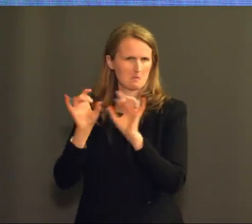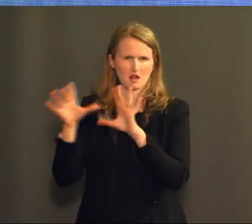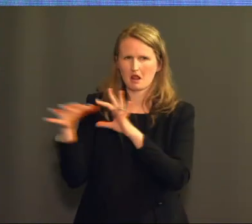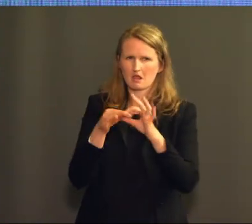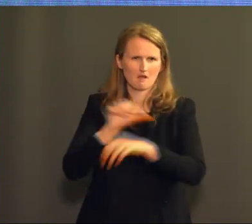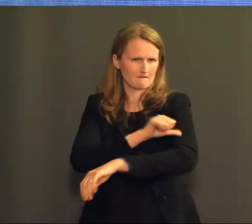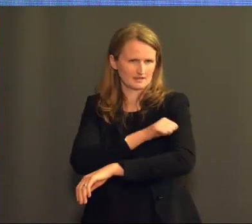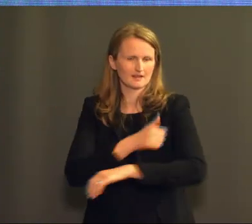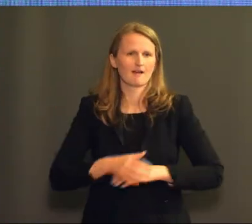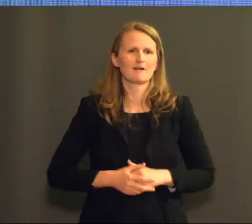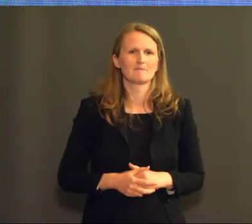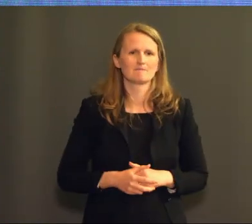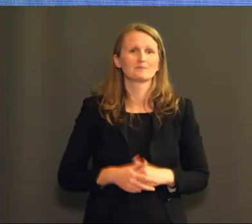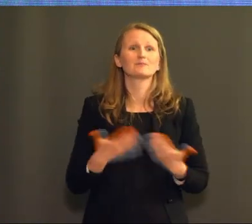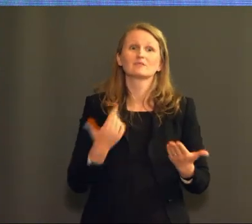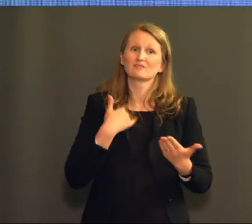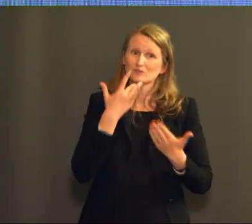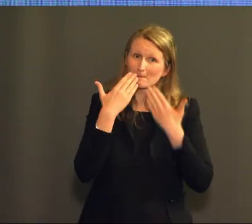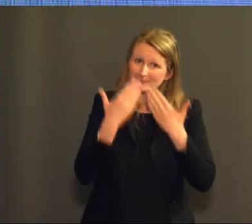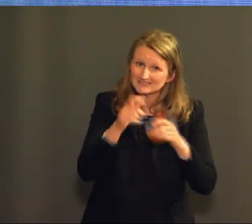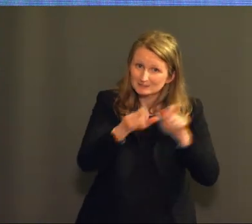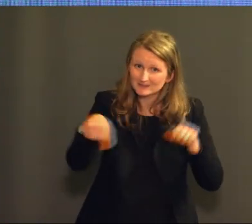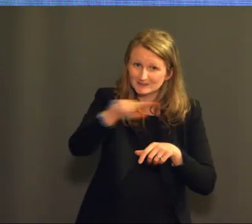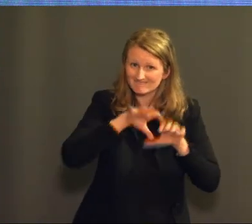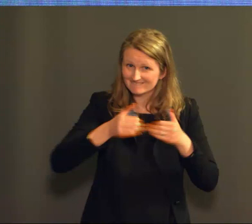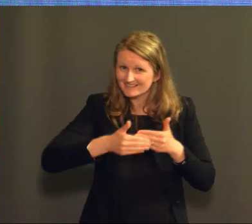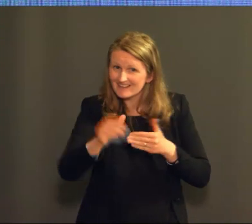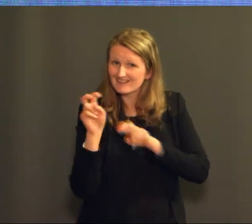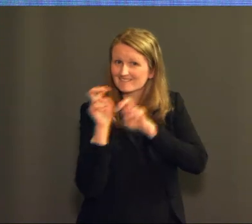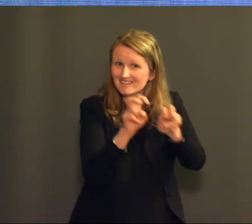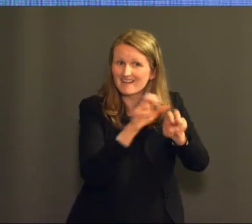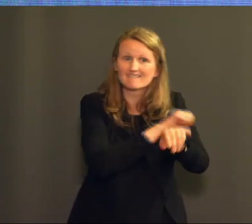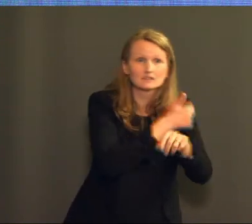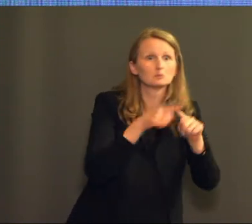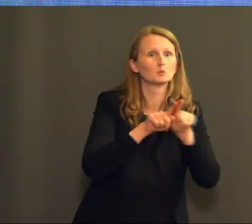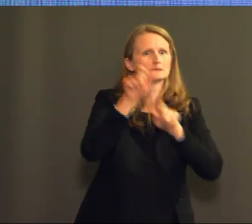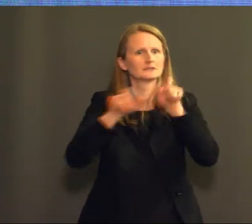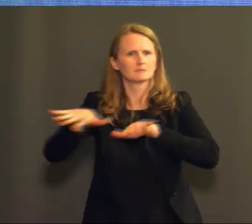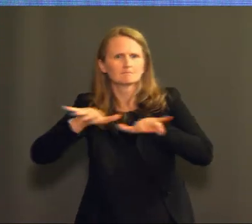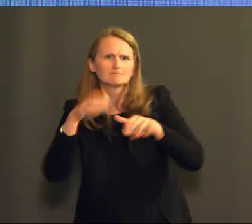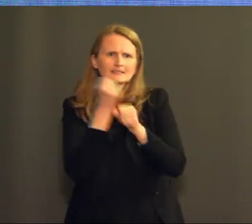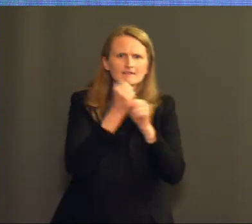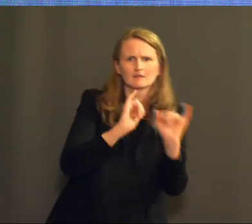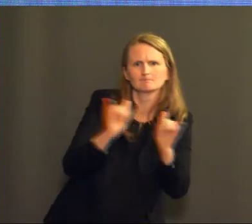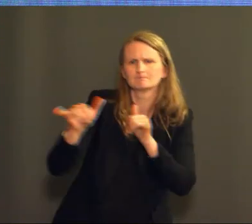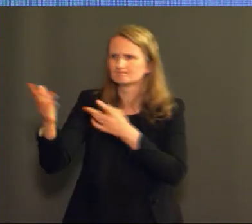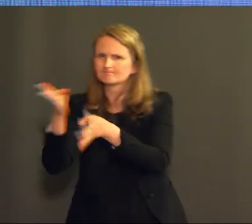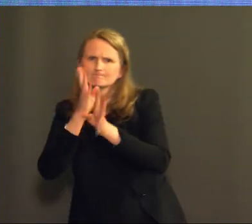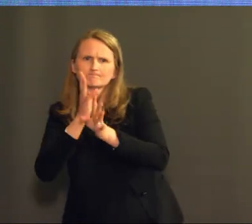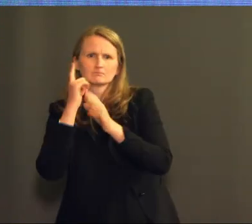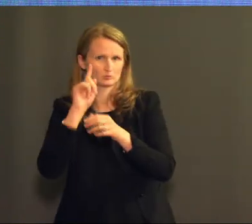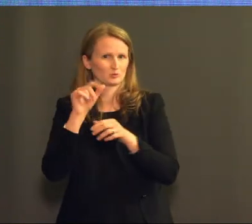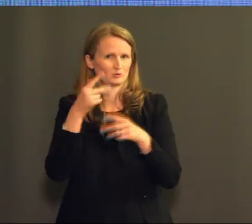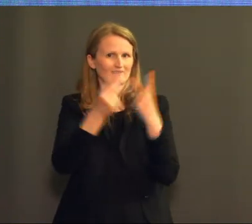qui prennent part à la mise en œuvre de cette campagne de vaccination sans précédent. Elle n'est possible